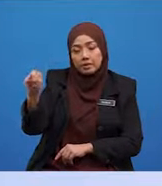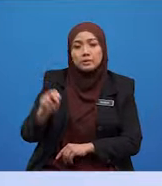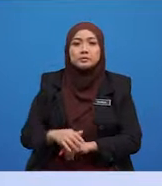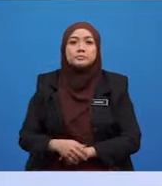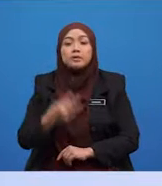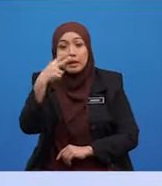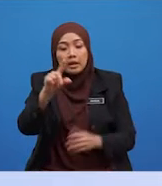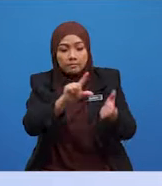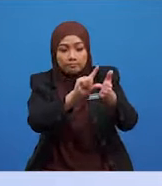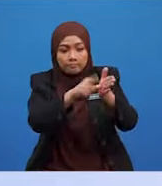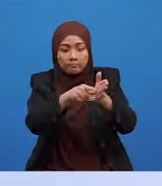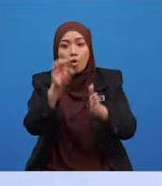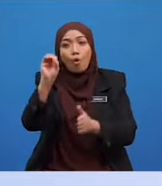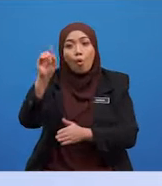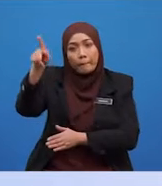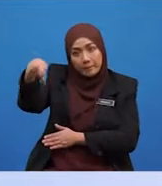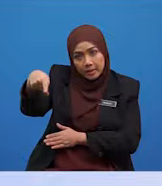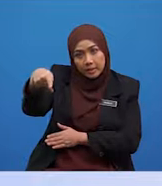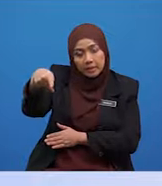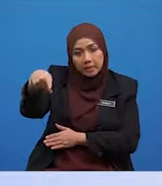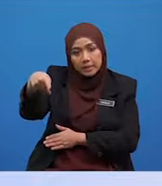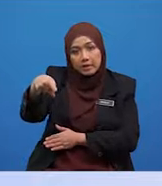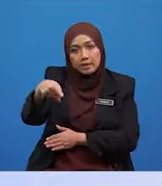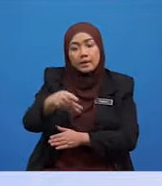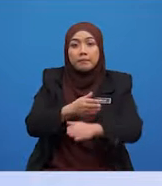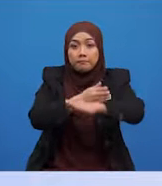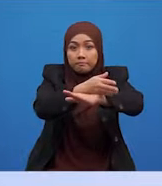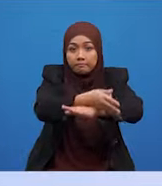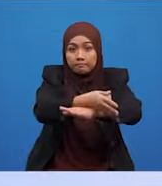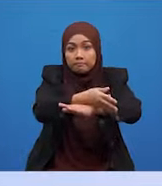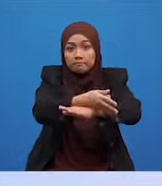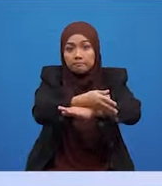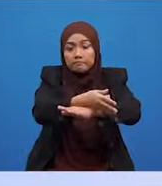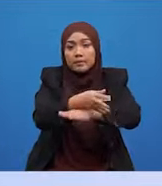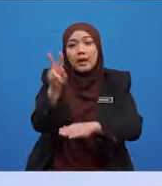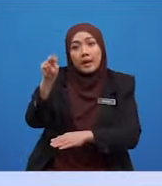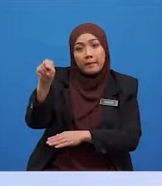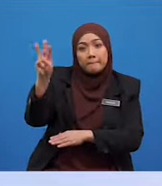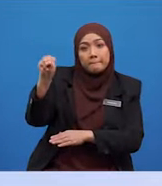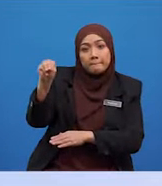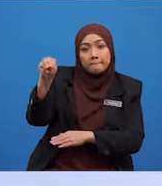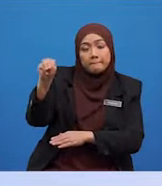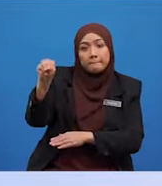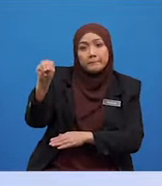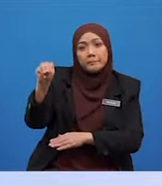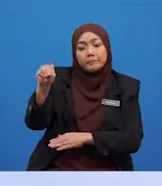Perhatikan jejari OP yang berserenjang dengan perentas MN